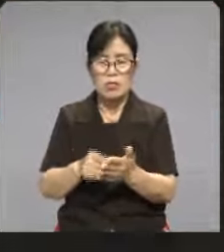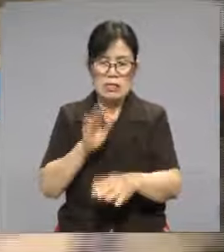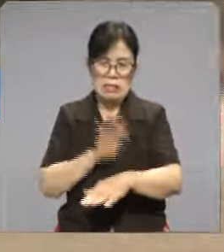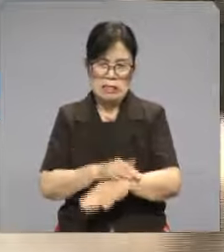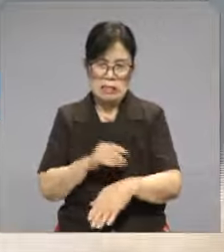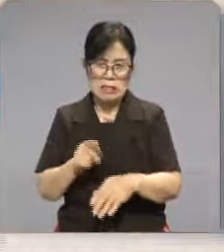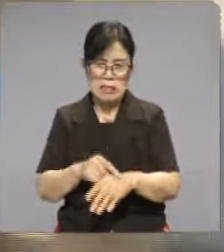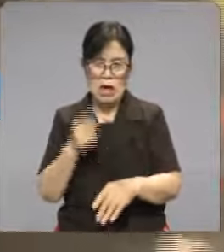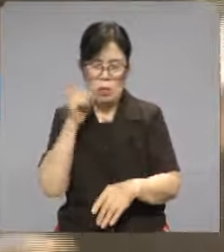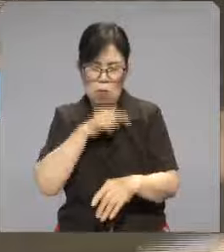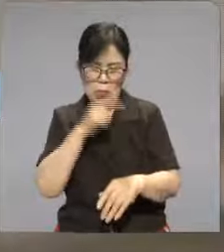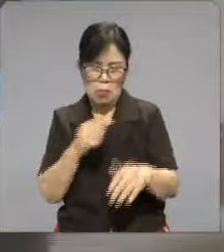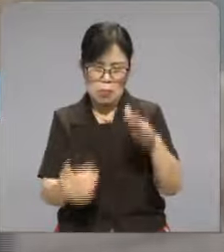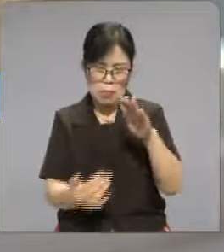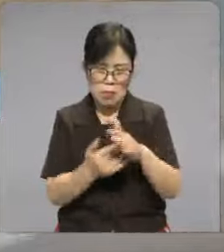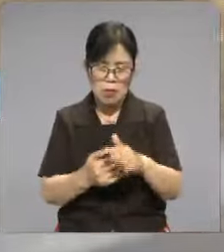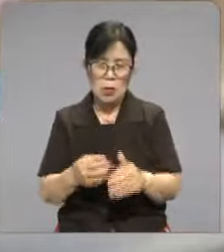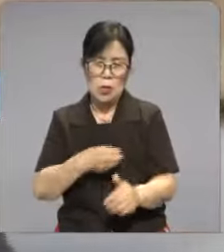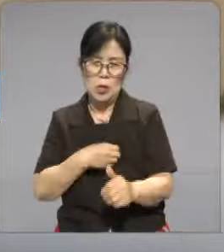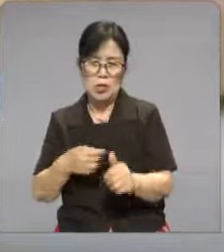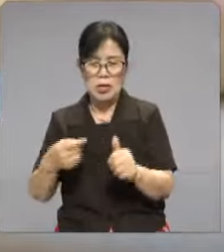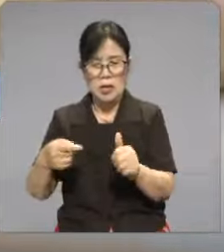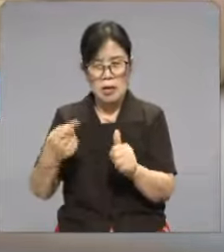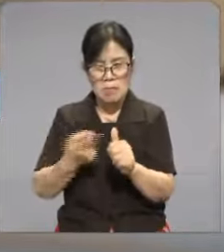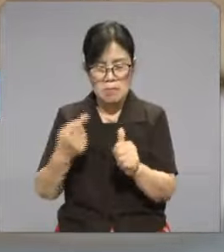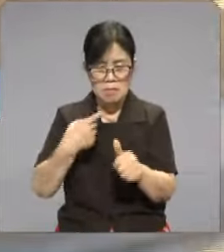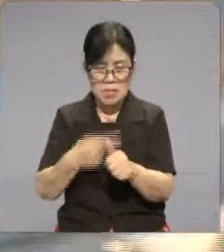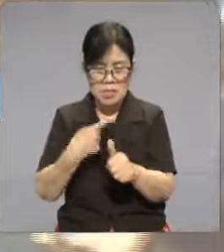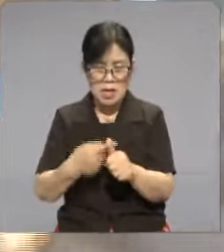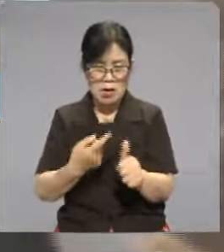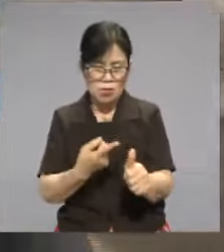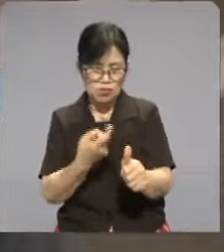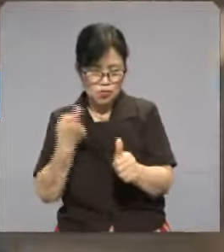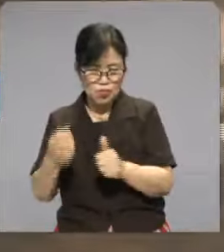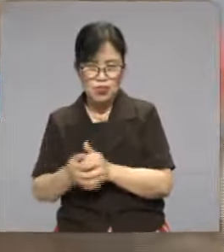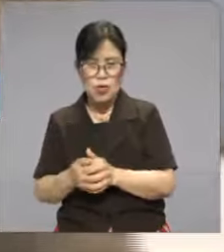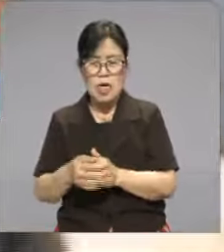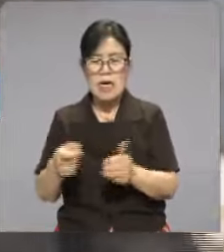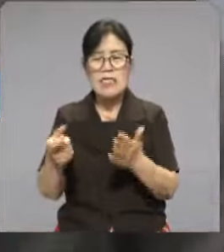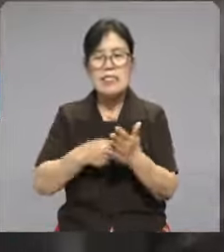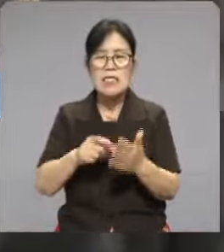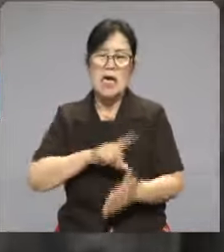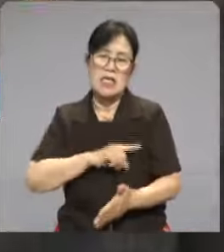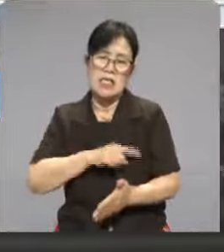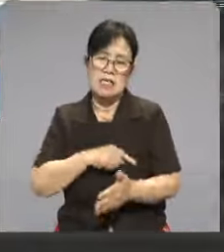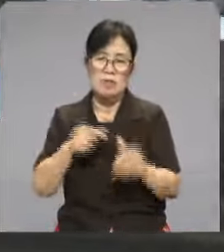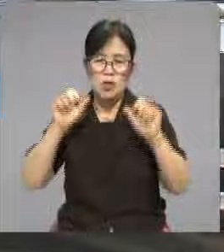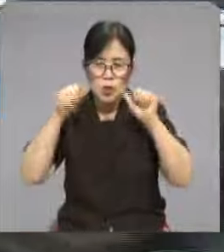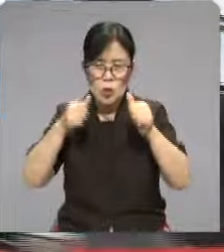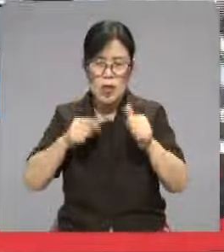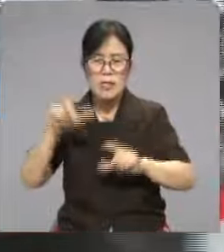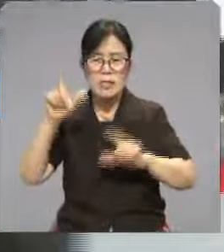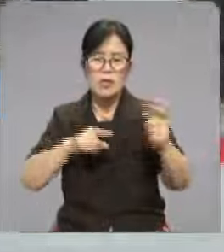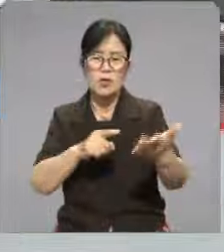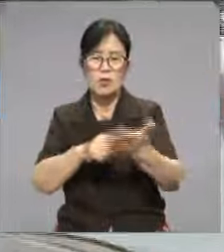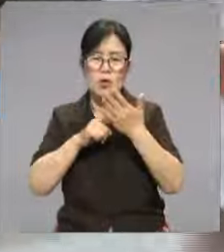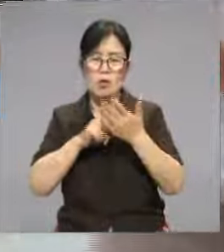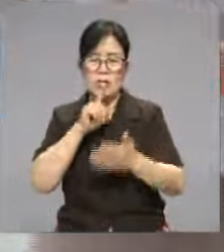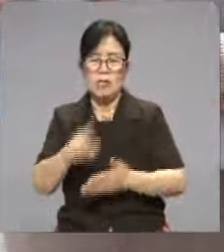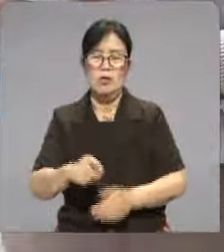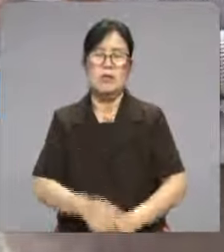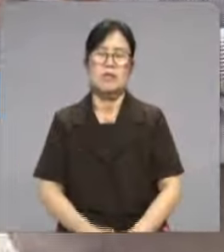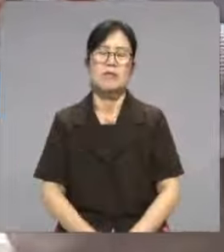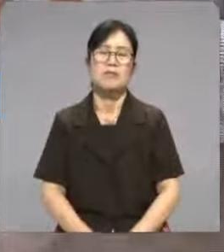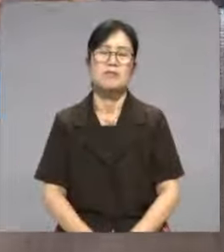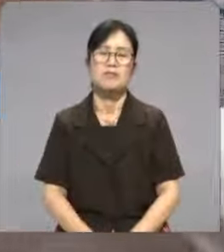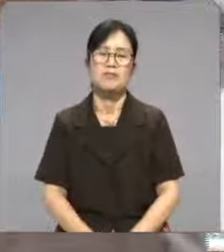뒤 회원들의 비난을 유도하고 특정 매체 기자 명을 언급하며 조롱하는 태도를 보여왔다고 지적했습니다